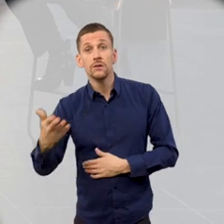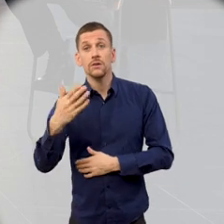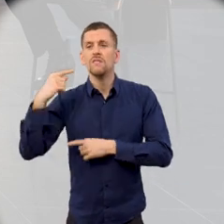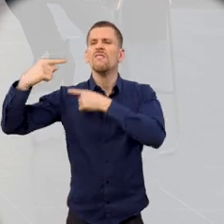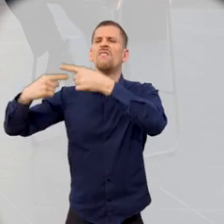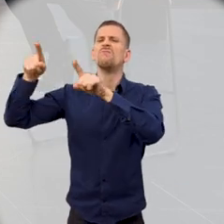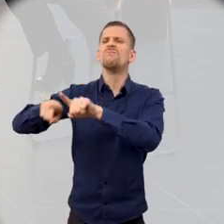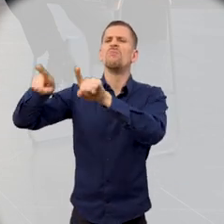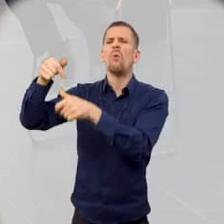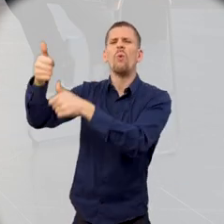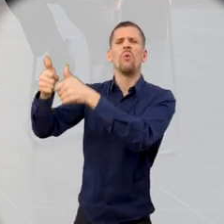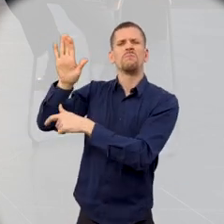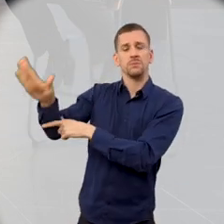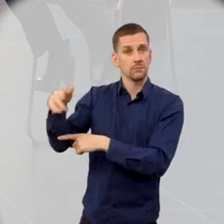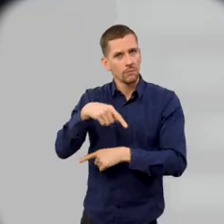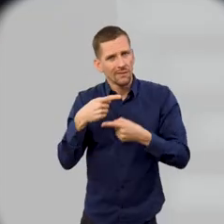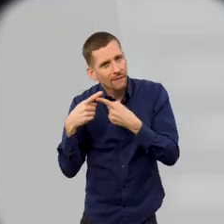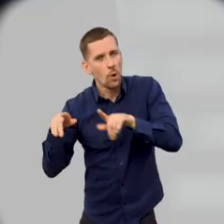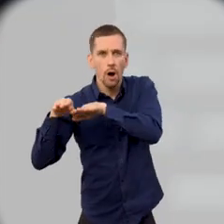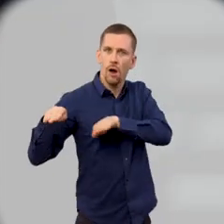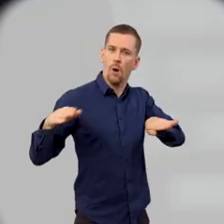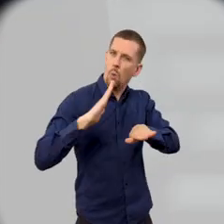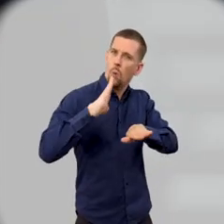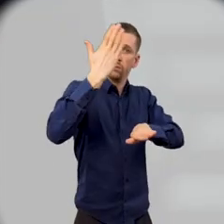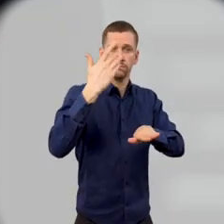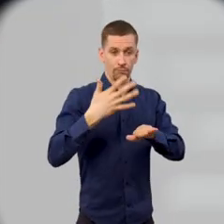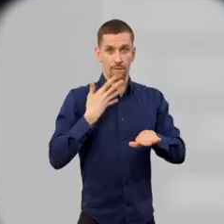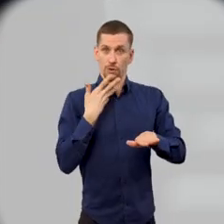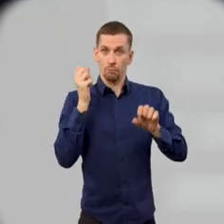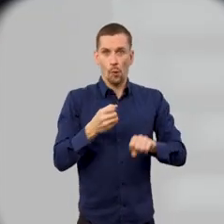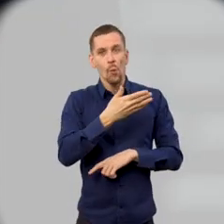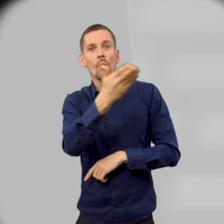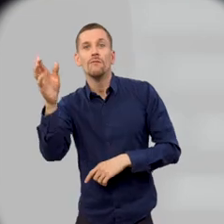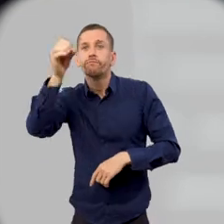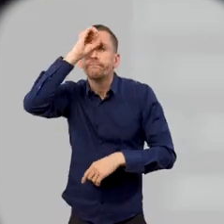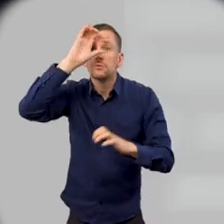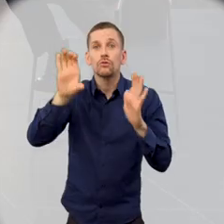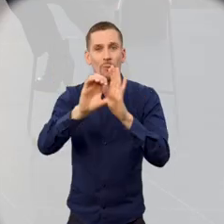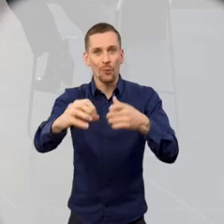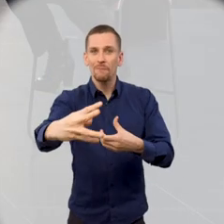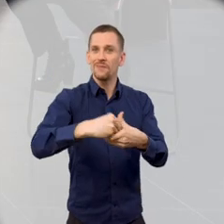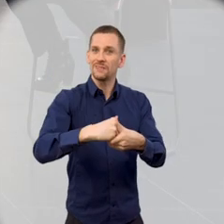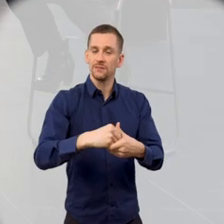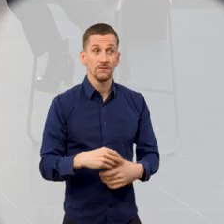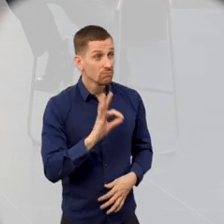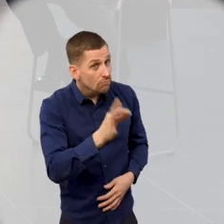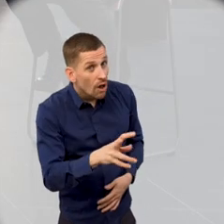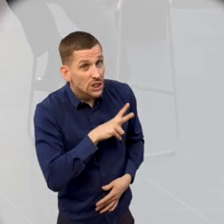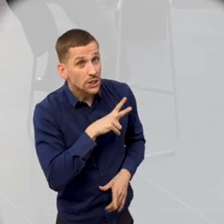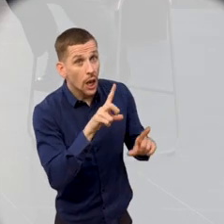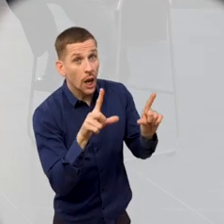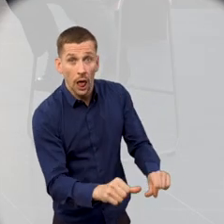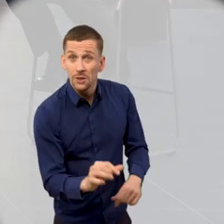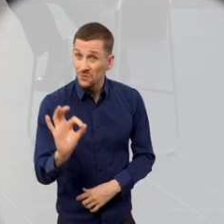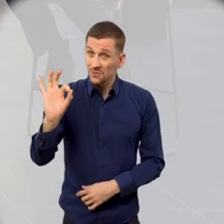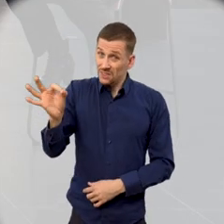qui a déjà été faite plus traditionnellement parfois. Donc, il y a même de temps en temps, ne pas avoir de base en code est un plus pour certaines personnes. Ça